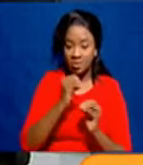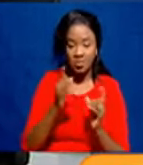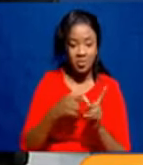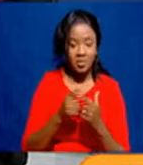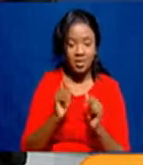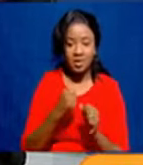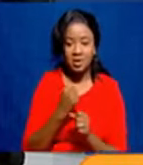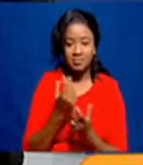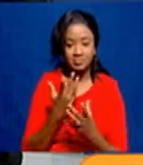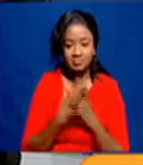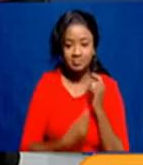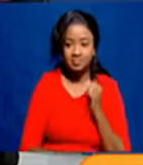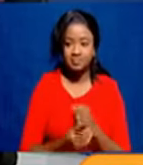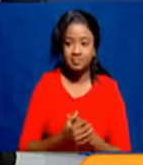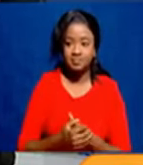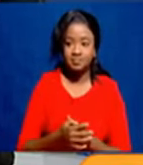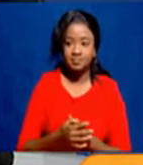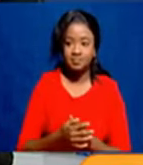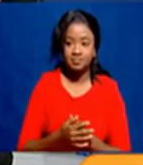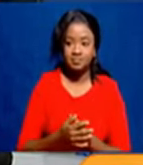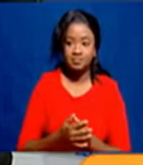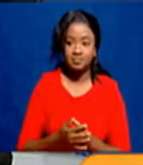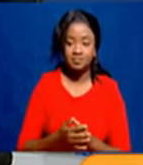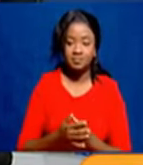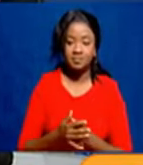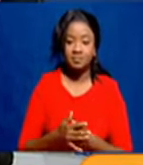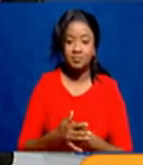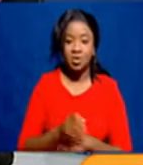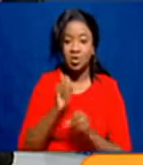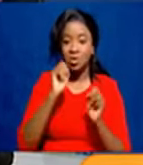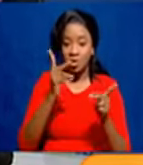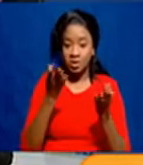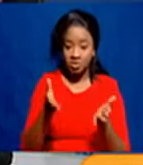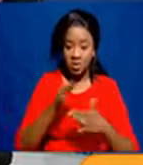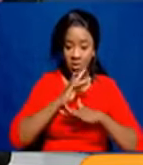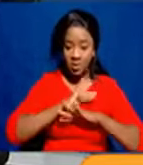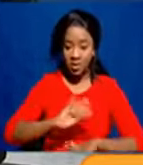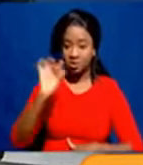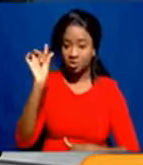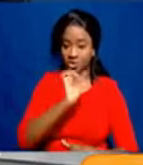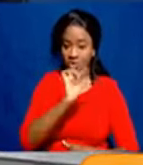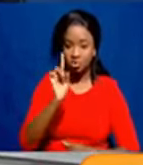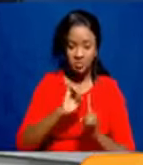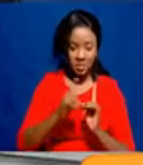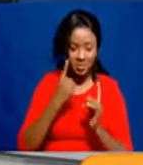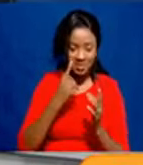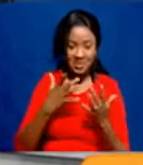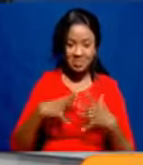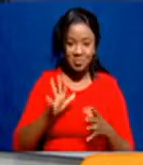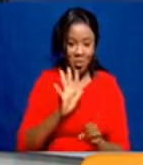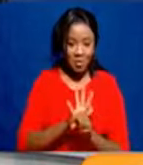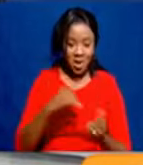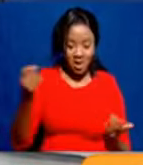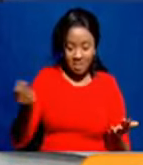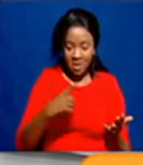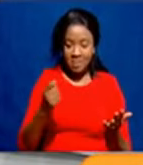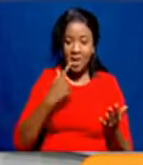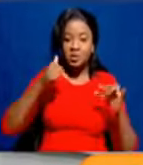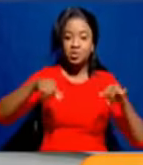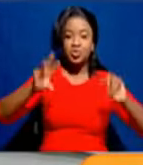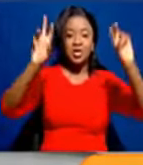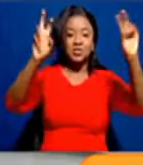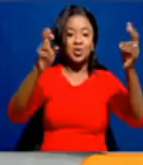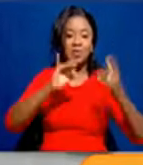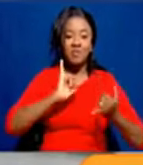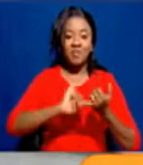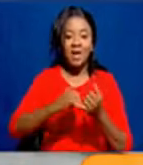Cheboit Emmanuel kwa kuweza kutuletea taarifa hii. Mtazamaji, tunapumzika kidogo, lakini naona jumbe ni nyingi, Rashid. Naam, tumeuliza leo ni kwa nini